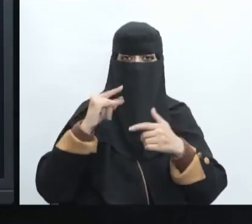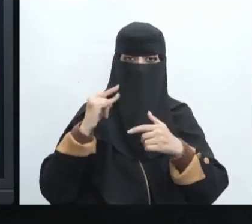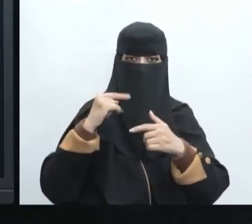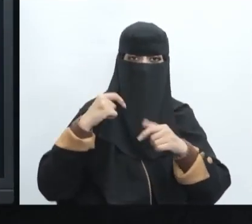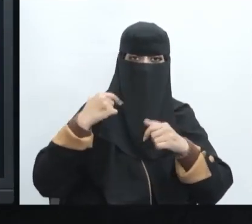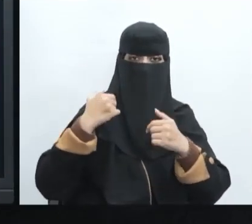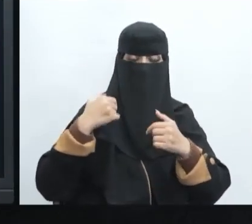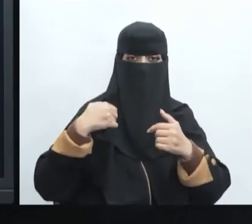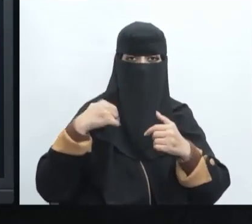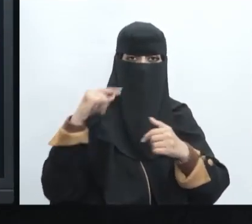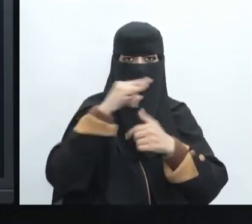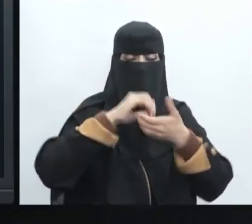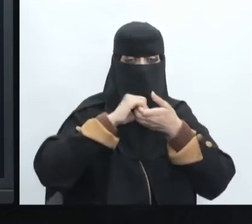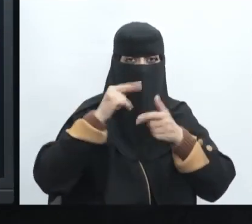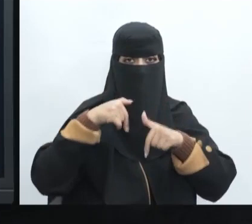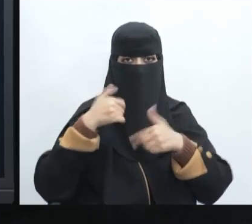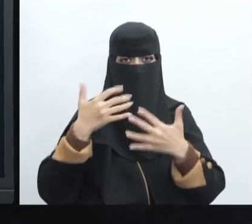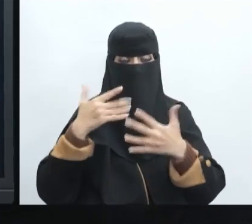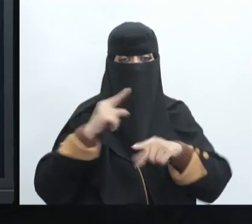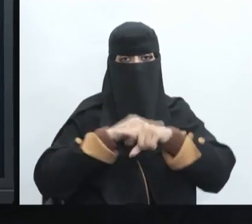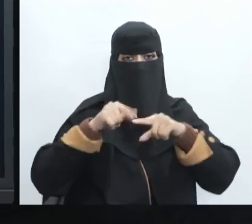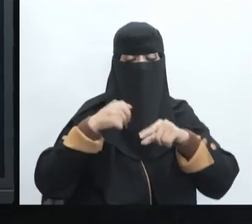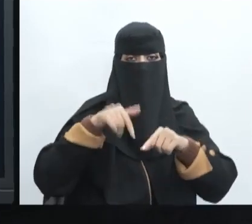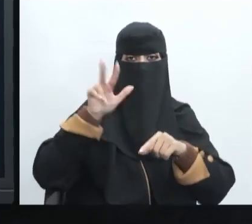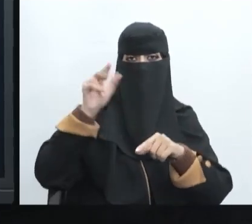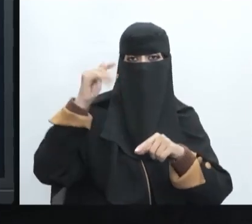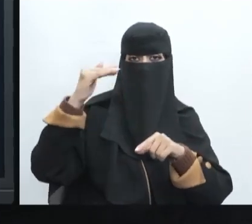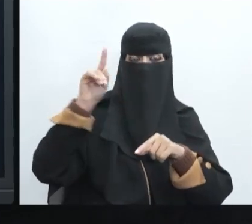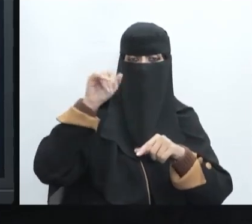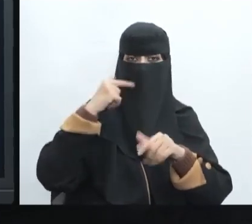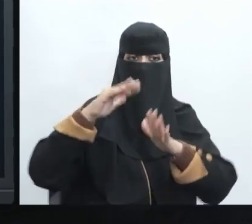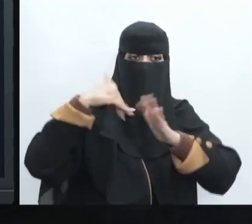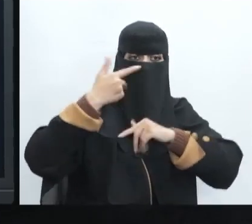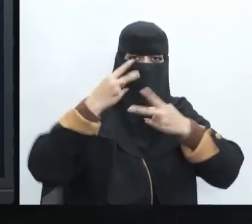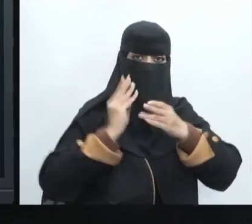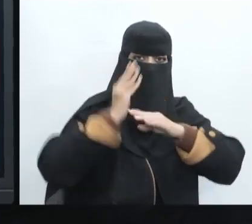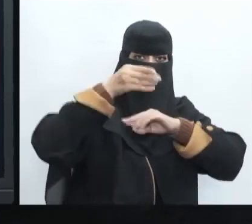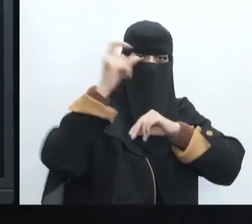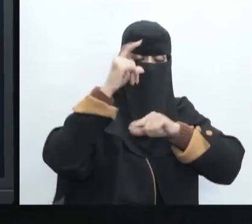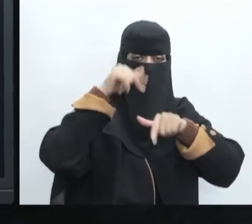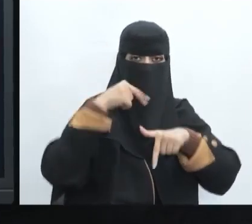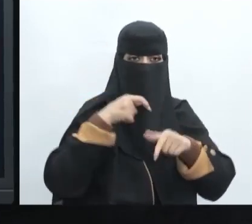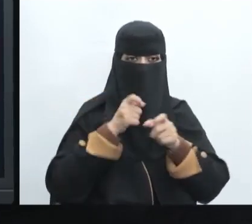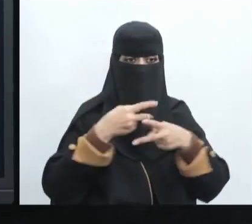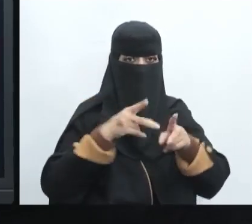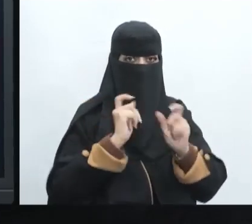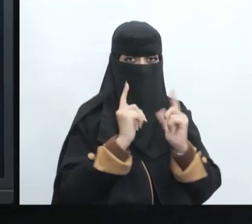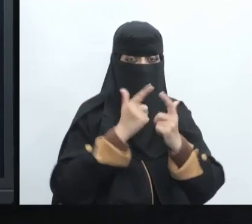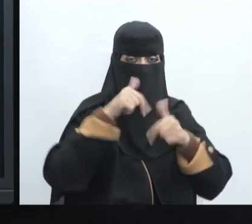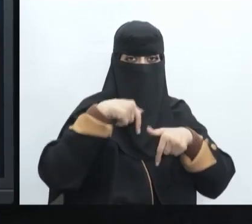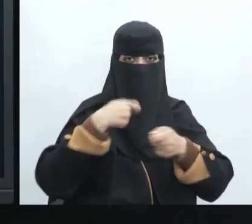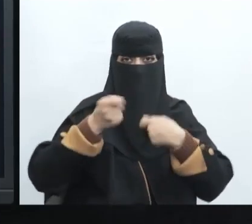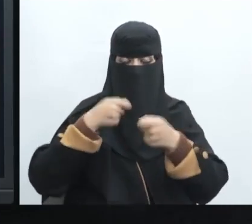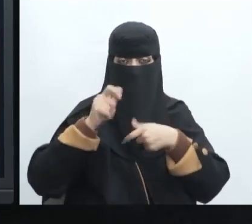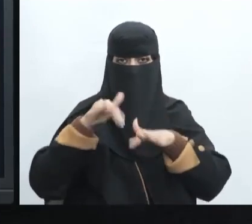ذلك اصبحت عن طريق ماذا ممتازين الفتوحات احسنتم عن طريق التجار وعن طريق